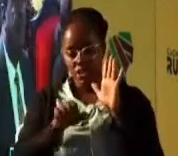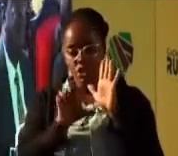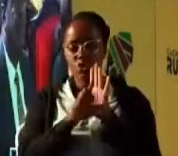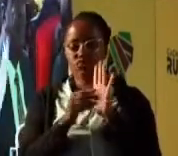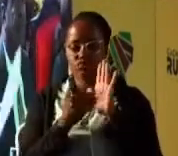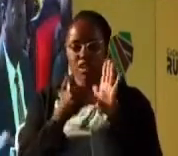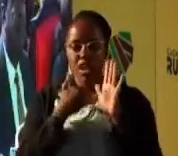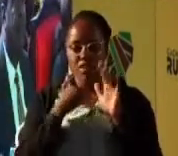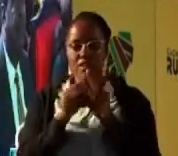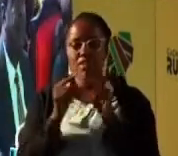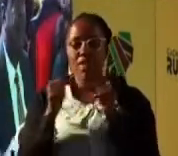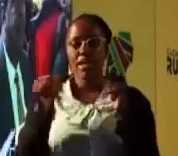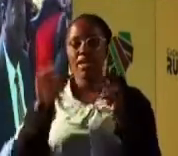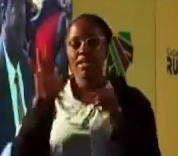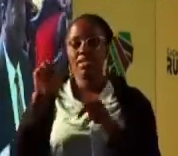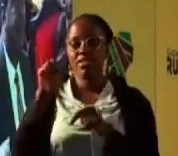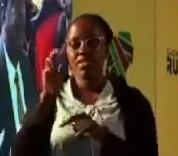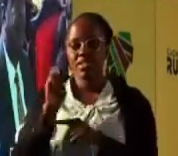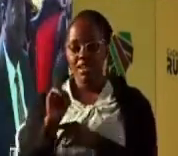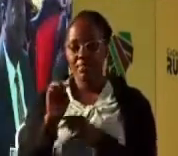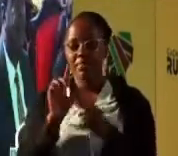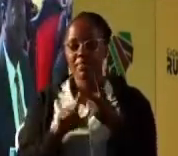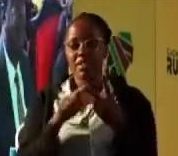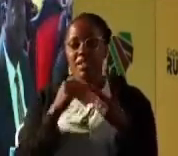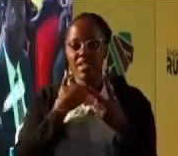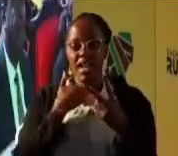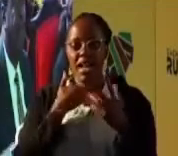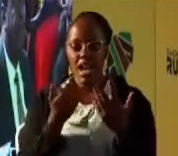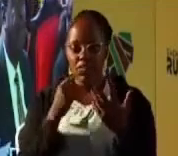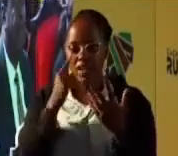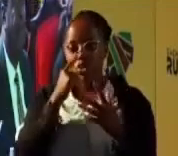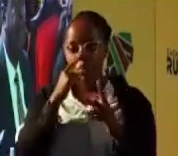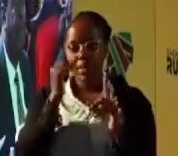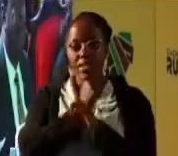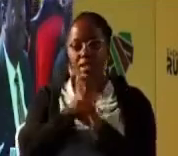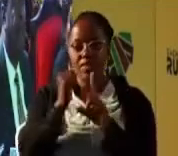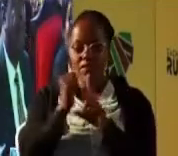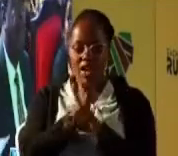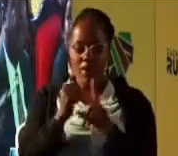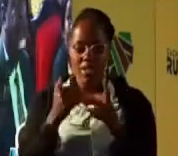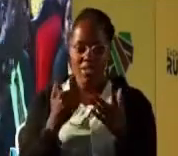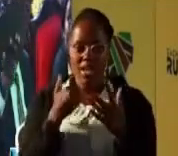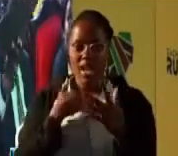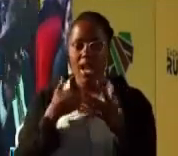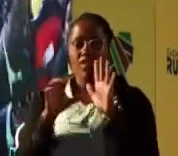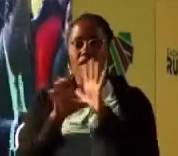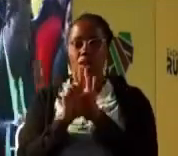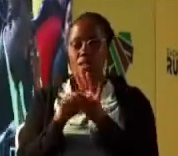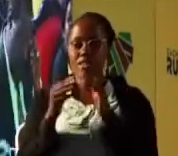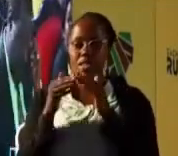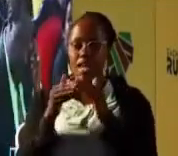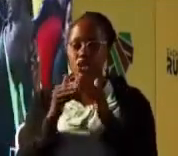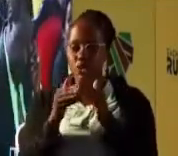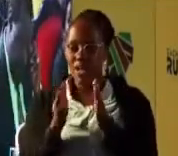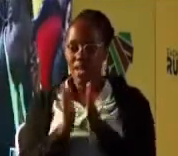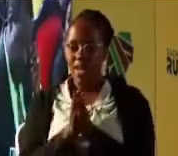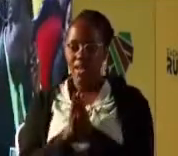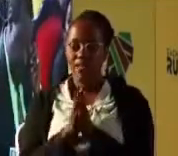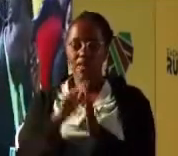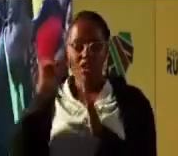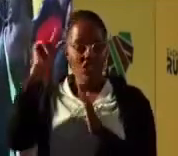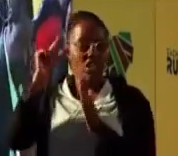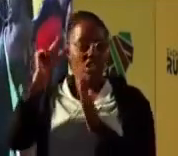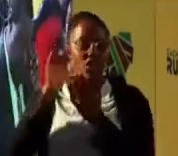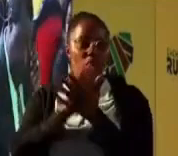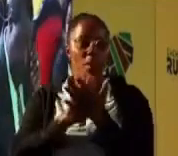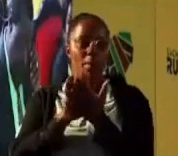kuna sheria ya anti-FGM, kuna sheria ya domestic violence, kuna sheria ya sexual and gender